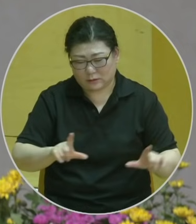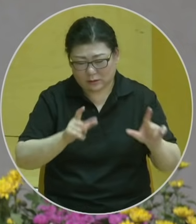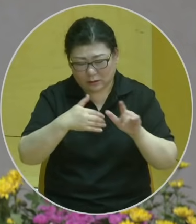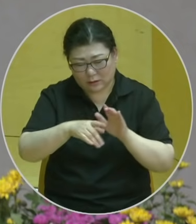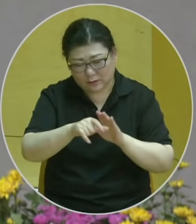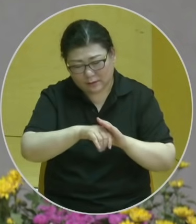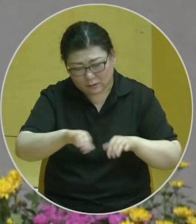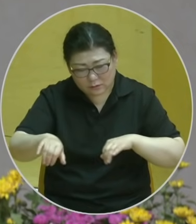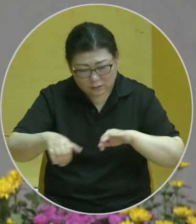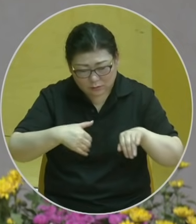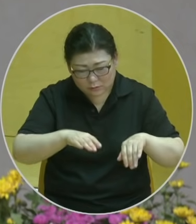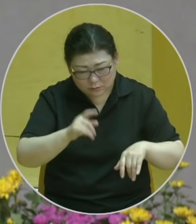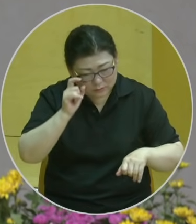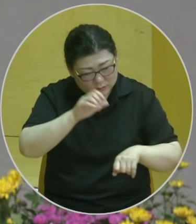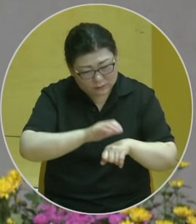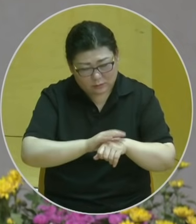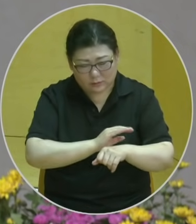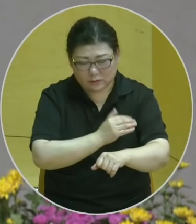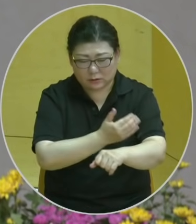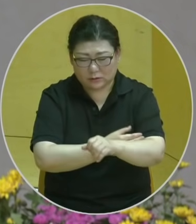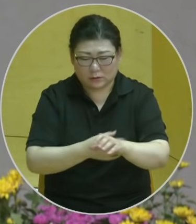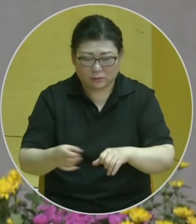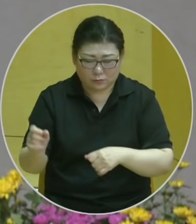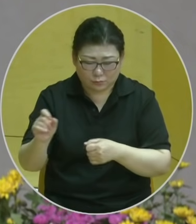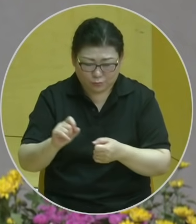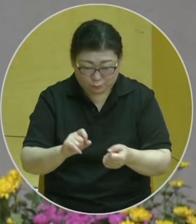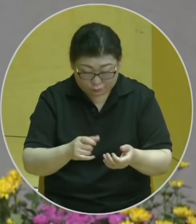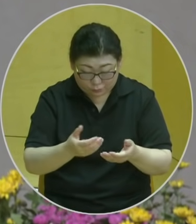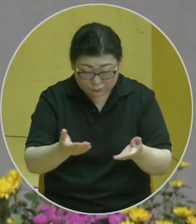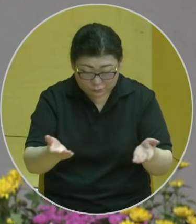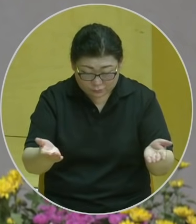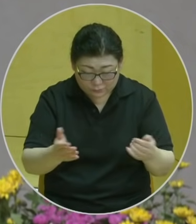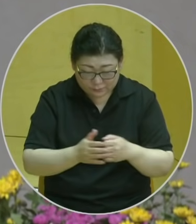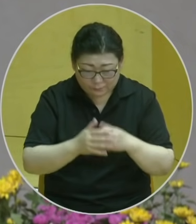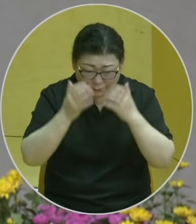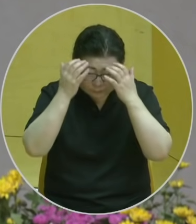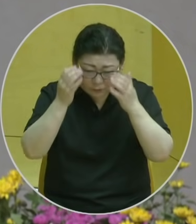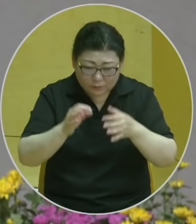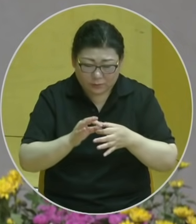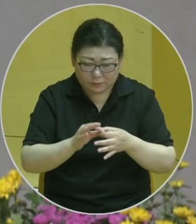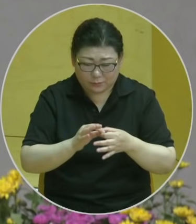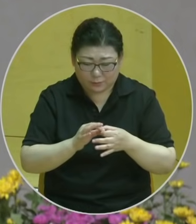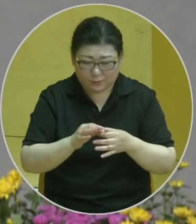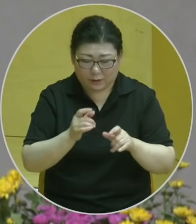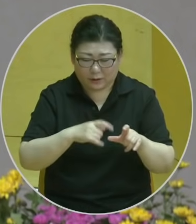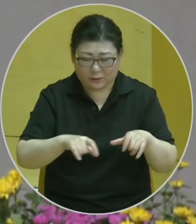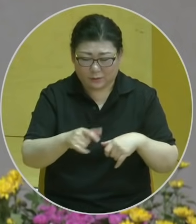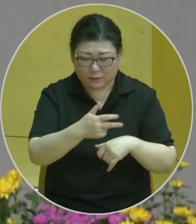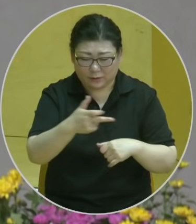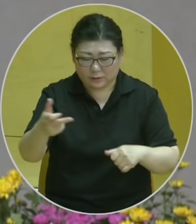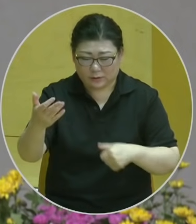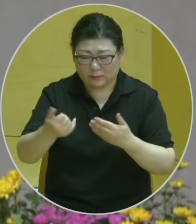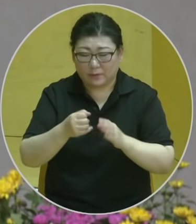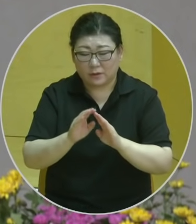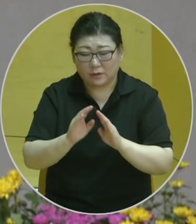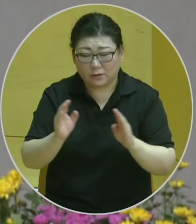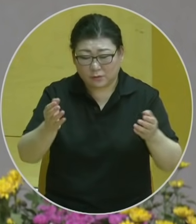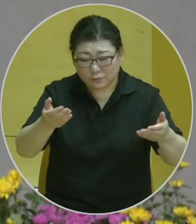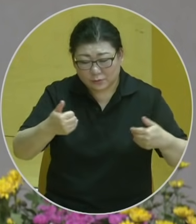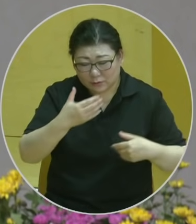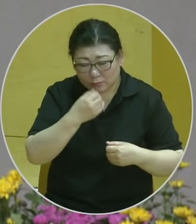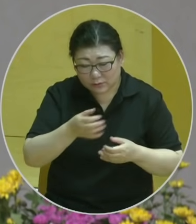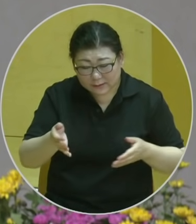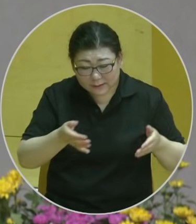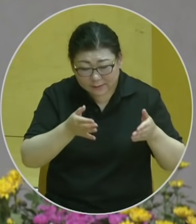있는 지혜와 능력을 저희들에게 부어주셔서 고난을 통해 더 큰 하나님께서 열어가시는 복된